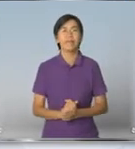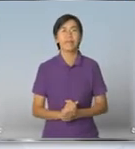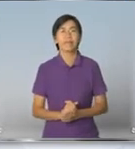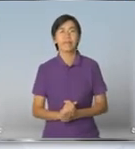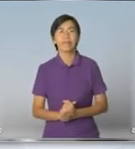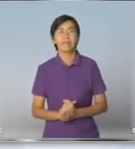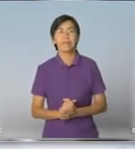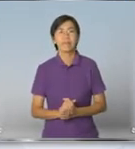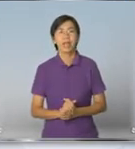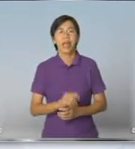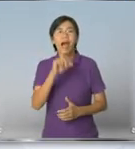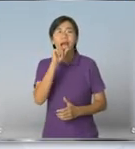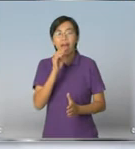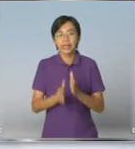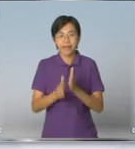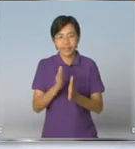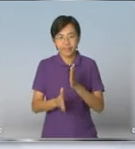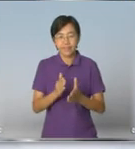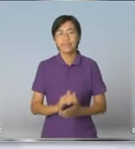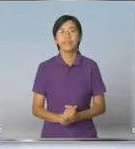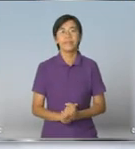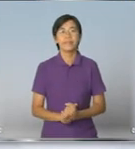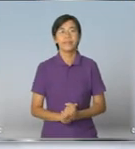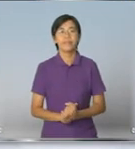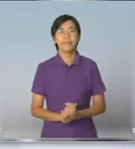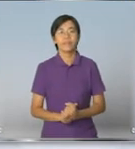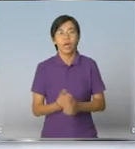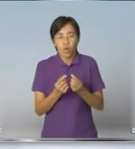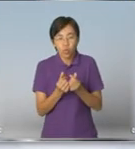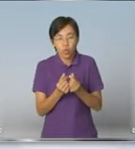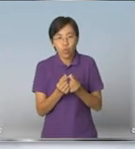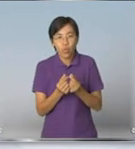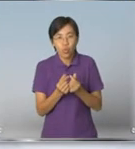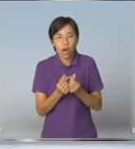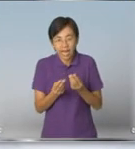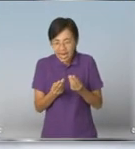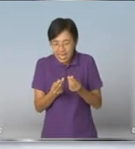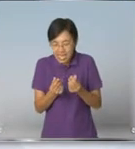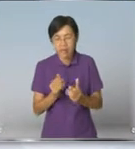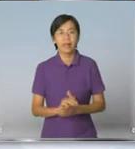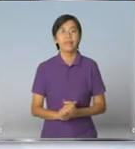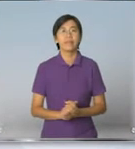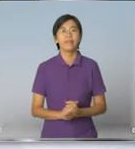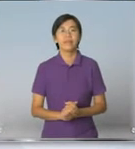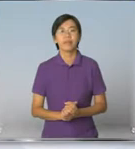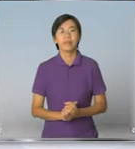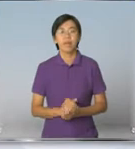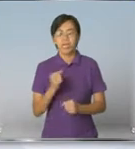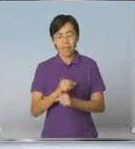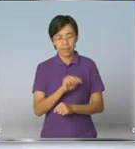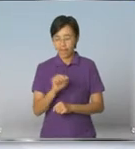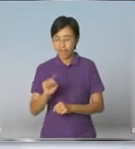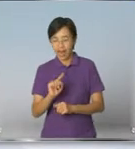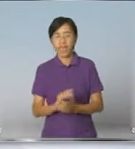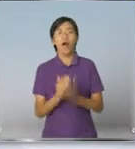ไก่สับ ไก่สับ สุดท้ายก็จะเป็นถั่วลิสงคั่วบดละเอียด ครับผมอาจารย์เราเริ่มทำจากส่วนไหนก่อนดีครับ ส่วนแป้งค่ะ